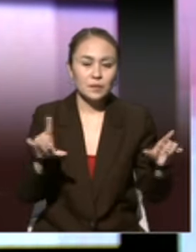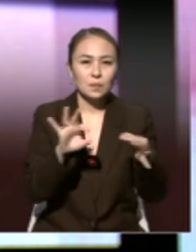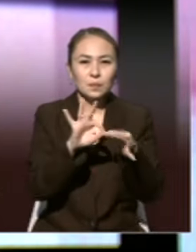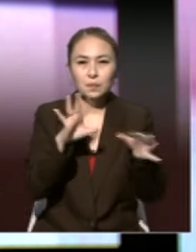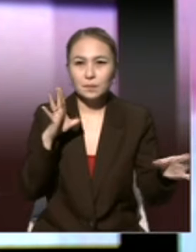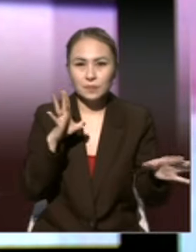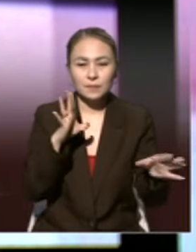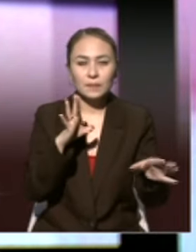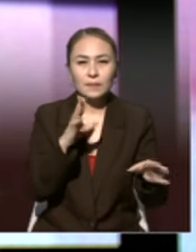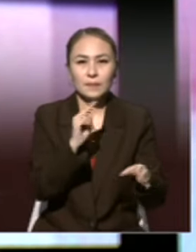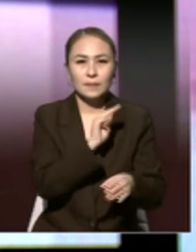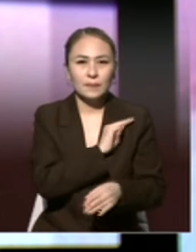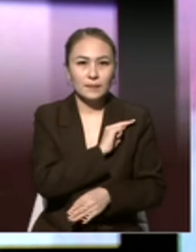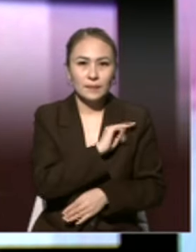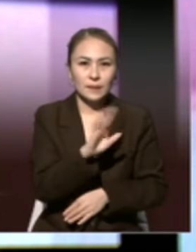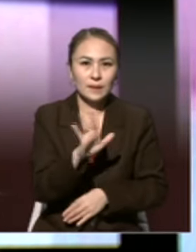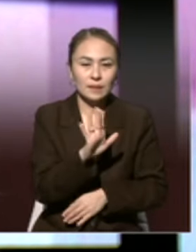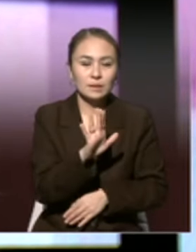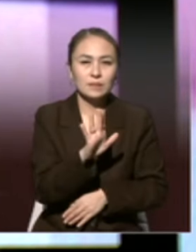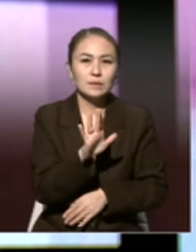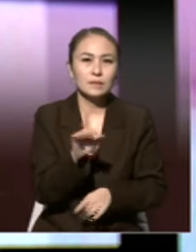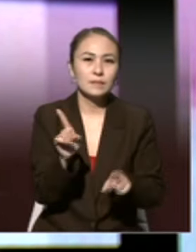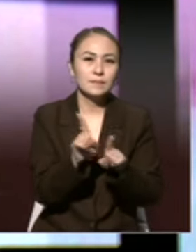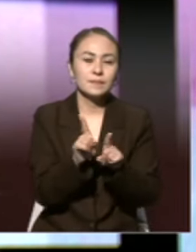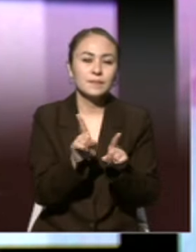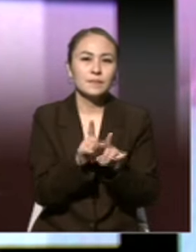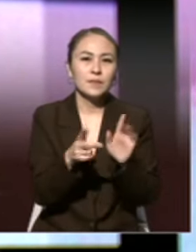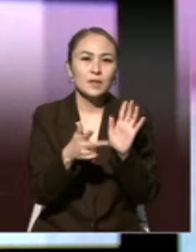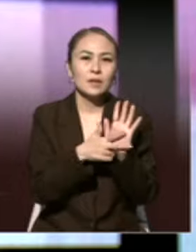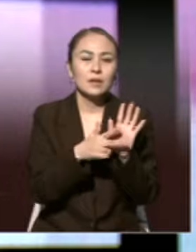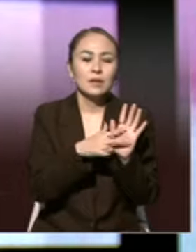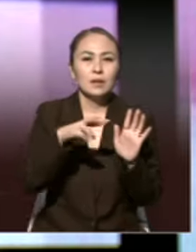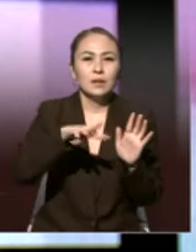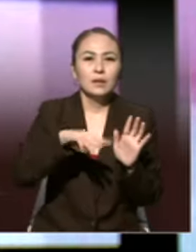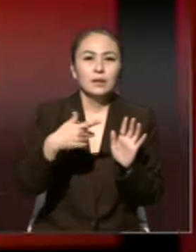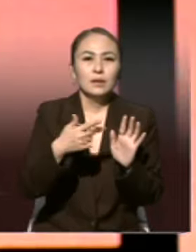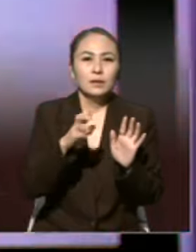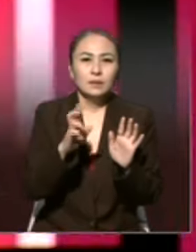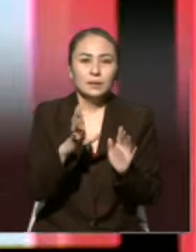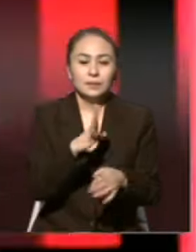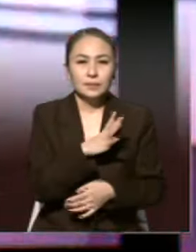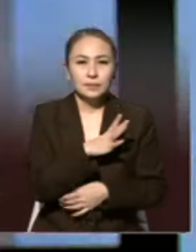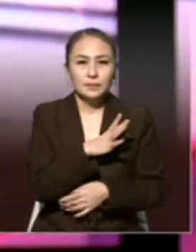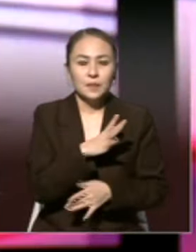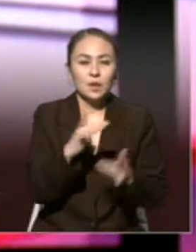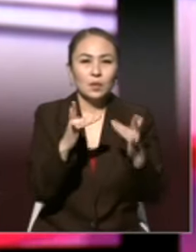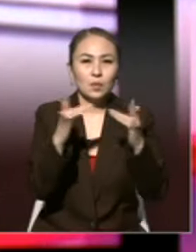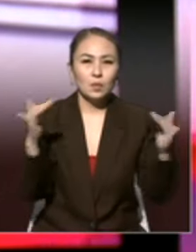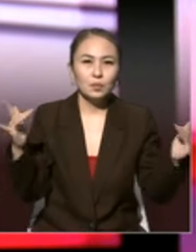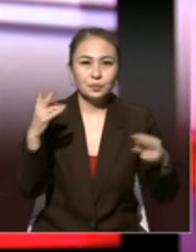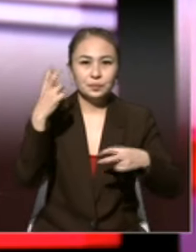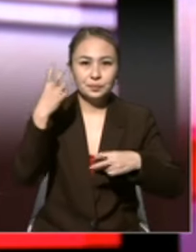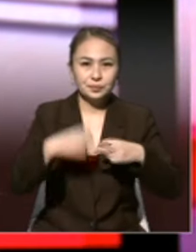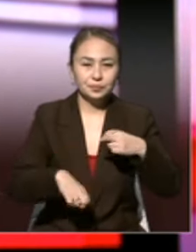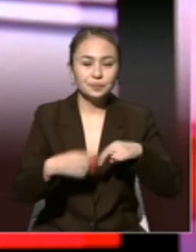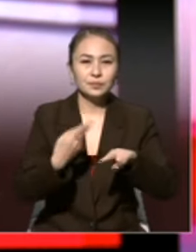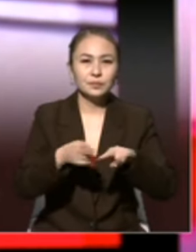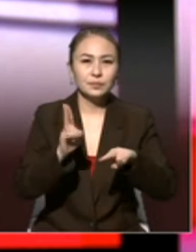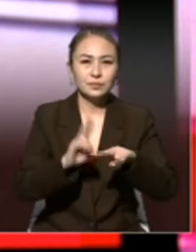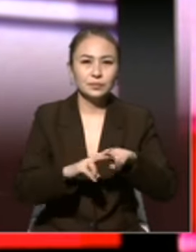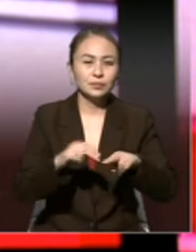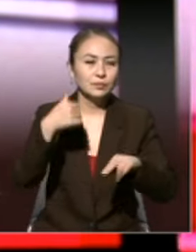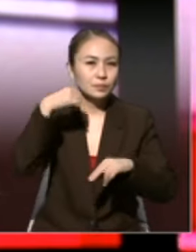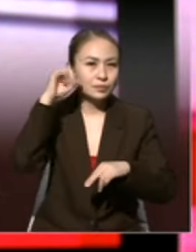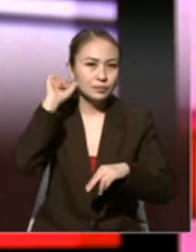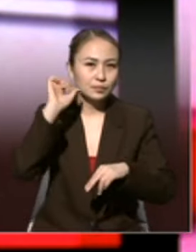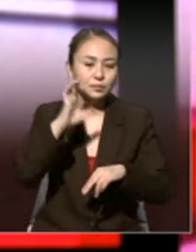қалған жүйесі бар болғанда да 8 мегабит болды. Көпір жарылғасын сосын. Кеше